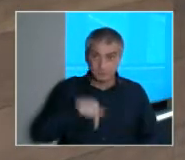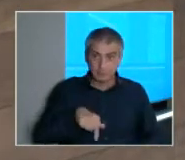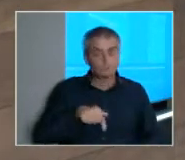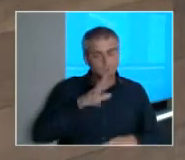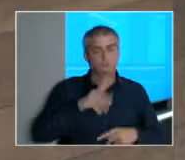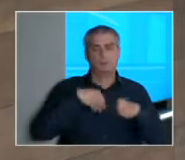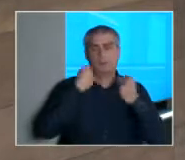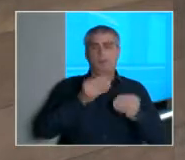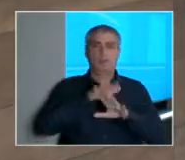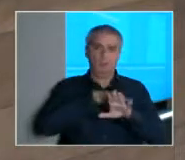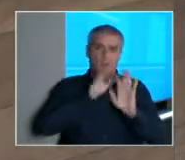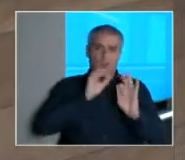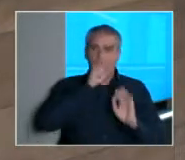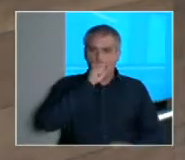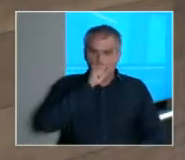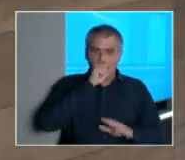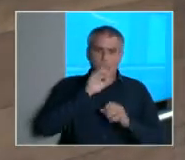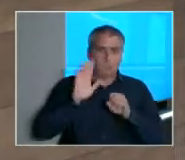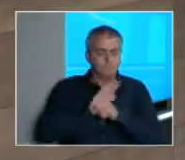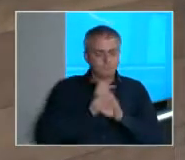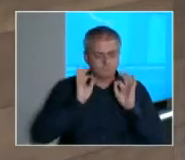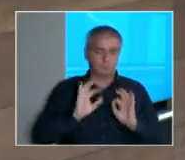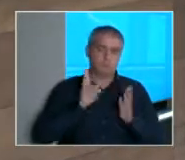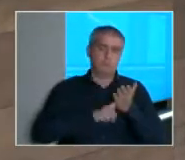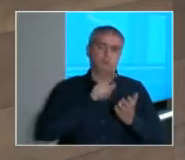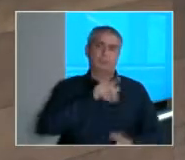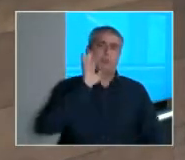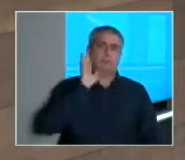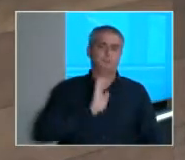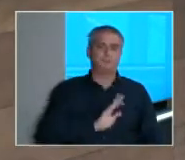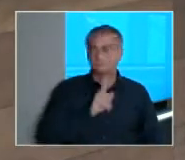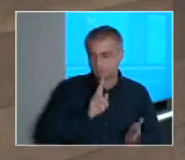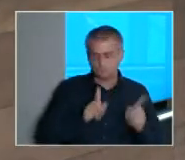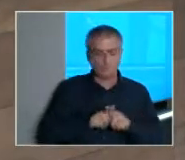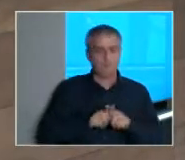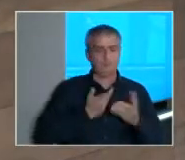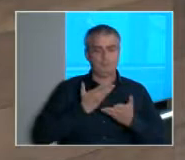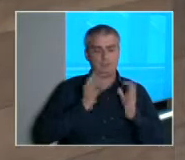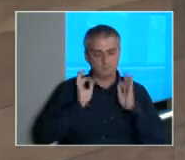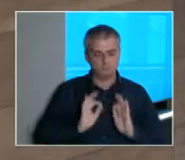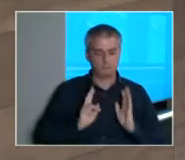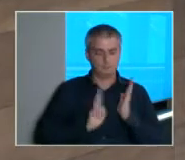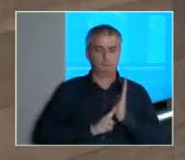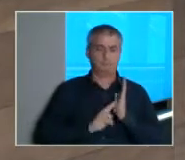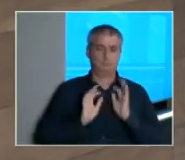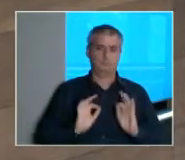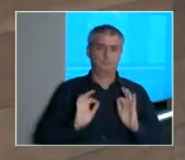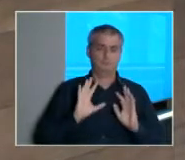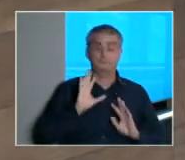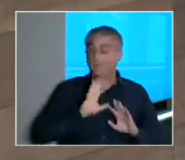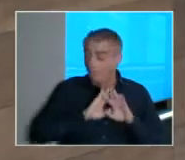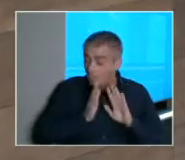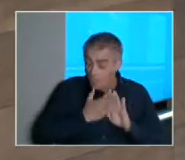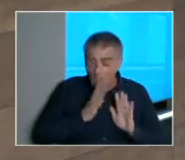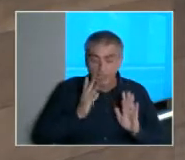לארץ, צריך לתת להם את כל מה שמגיע להם, כאילו את היחס הנכון, את מה ש...